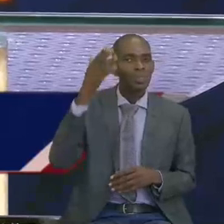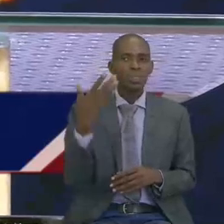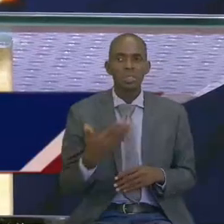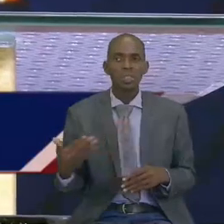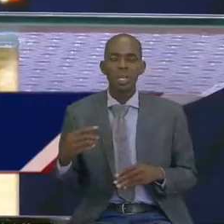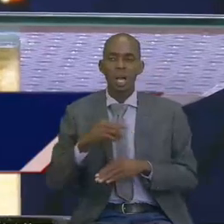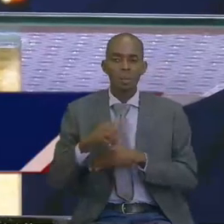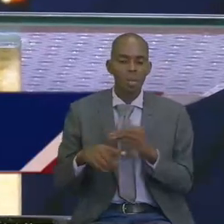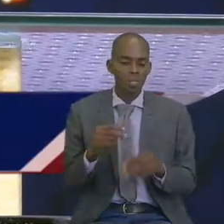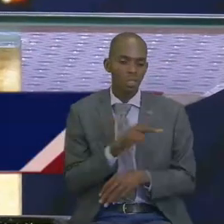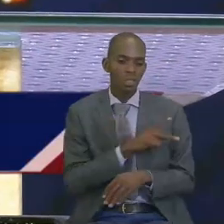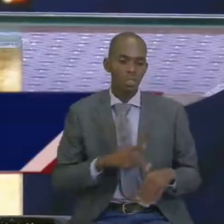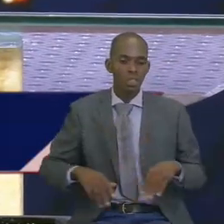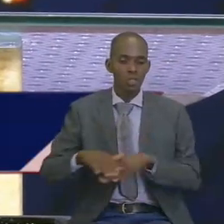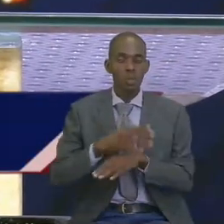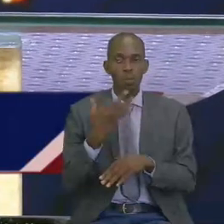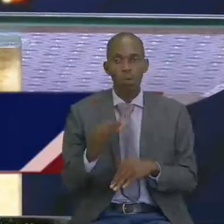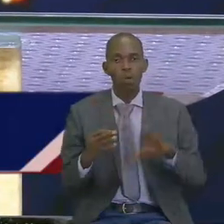de Babylone et